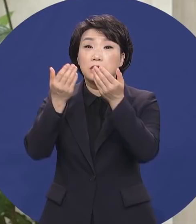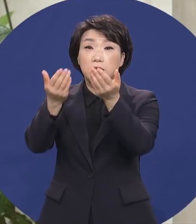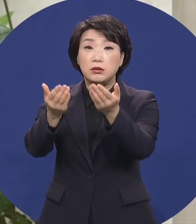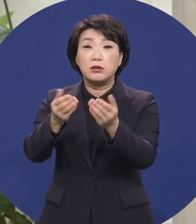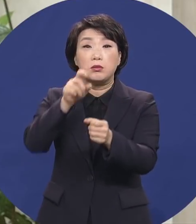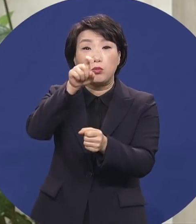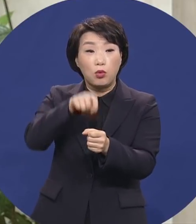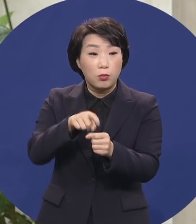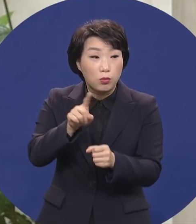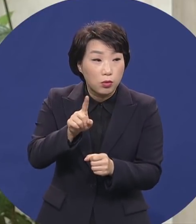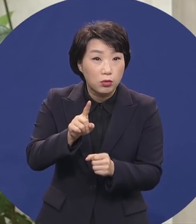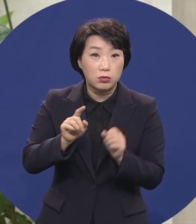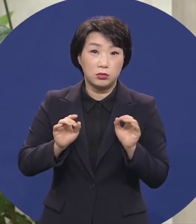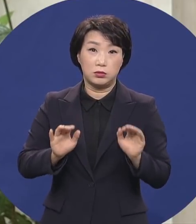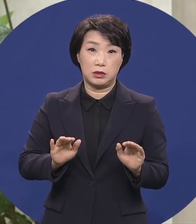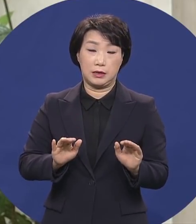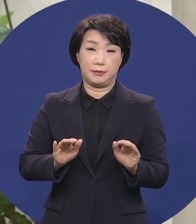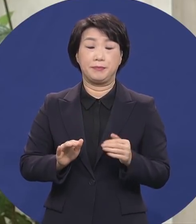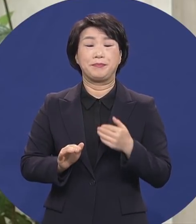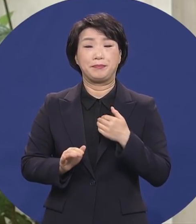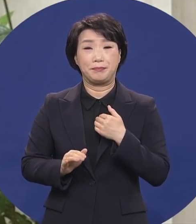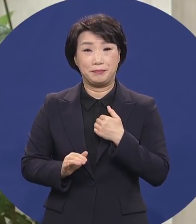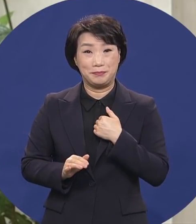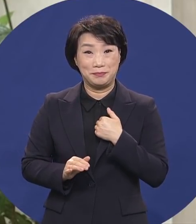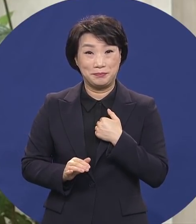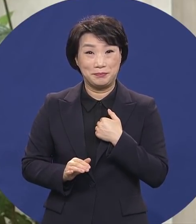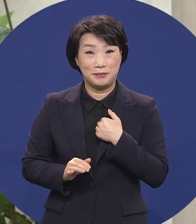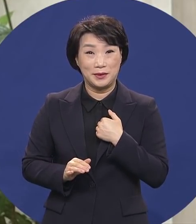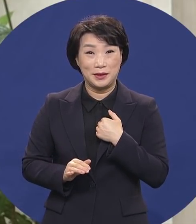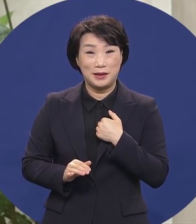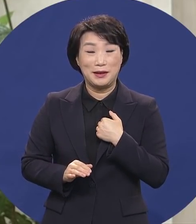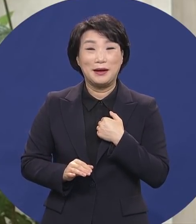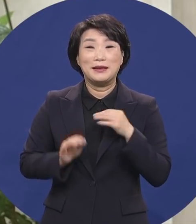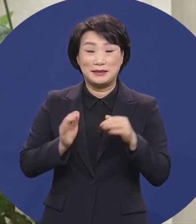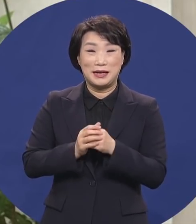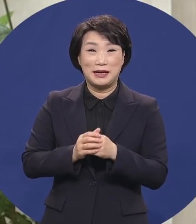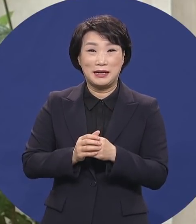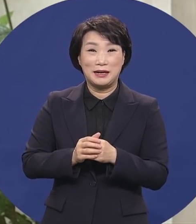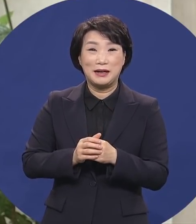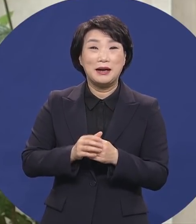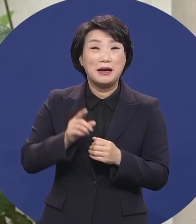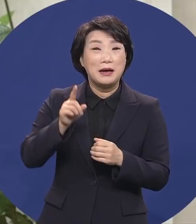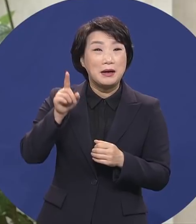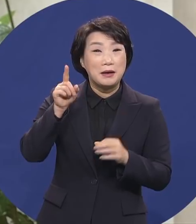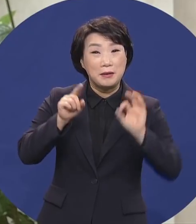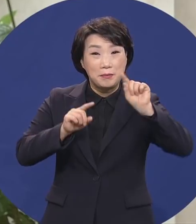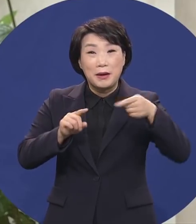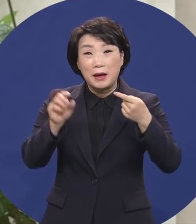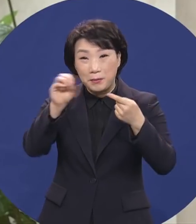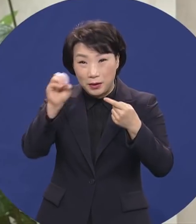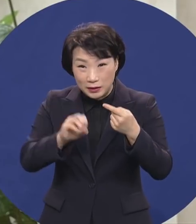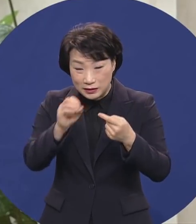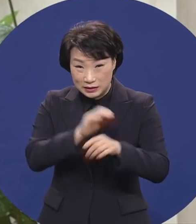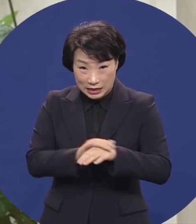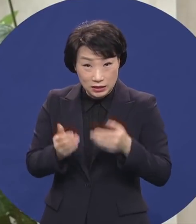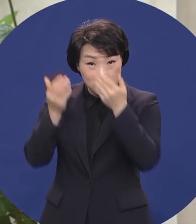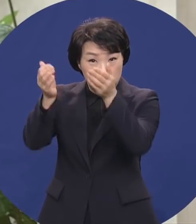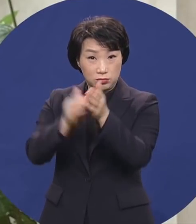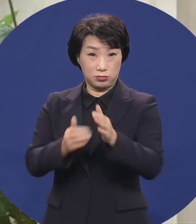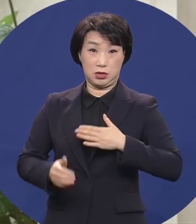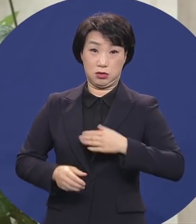드리는 목적이 뭐냐? 내가 100% 잘 드렸기 때문에 나는